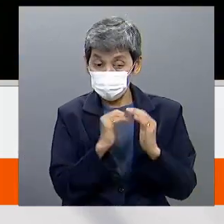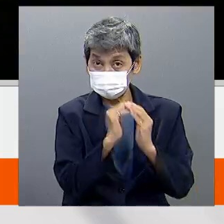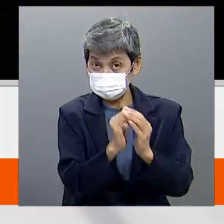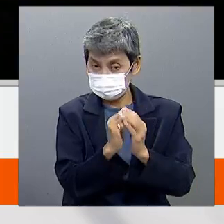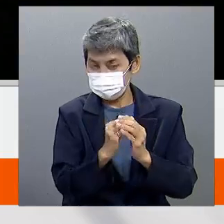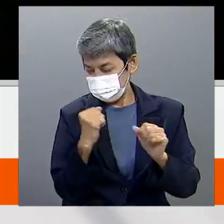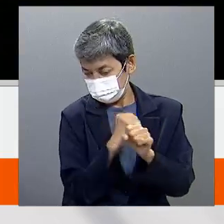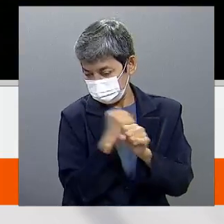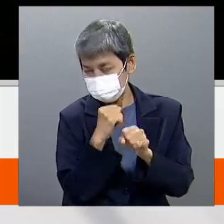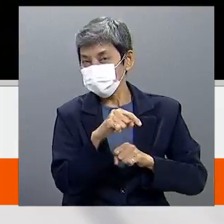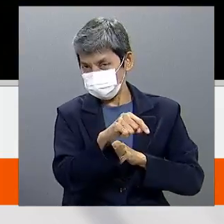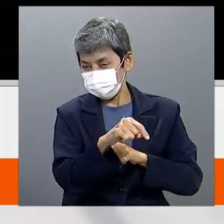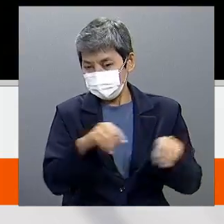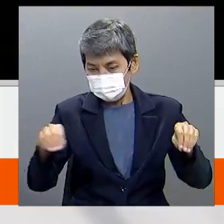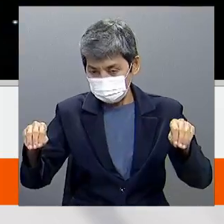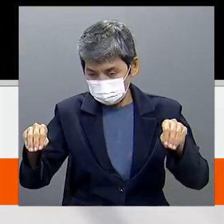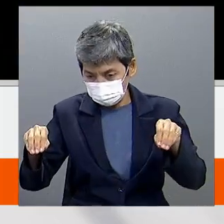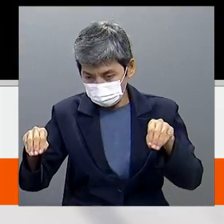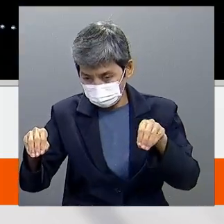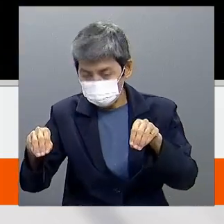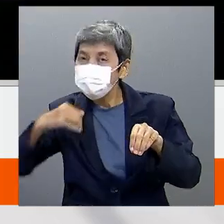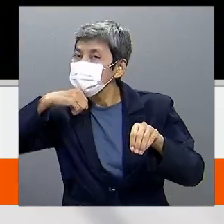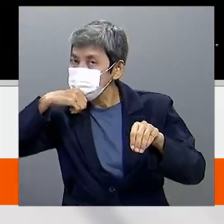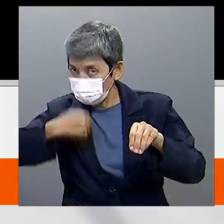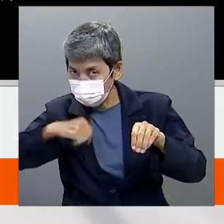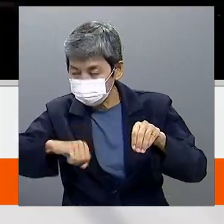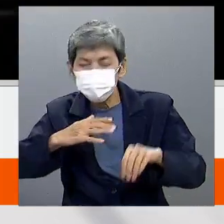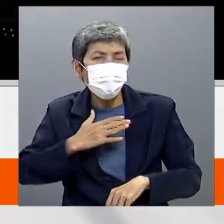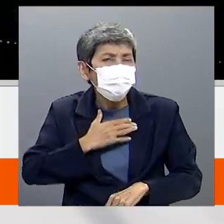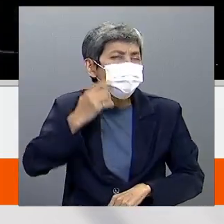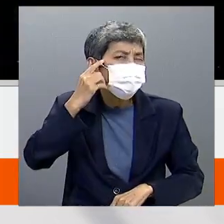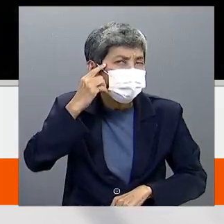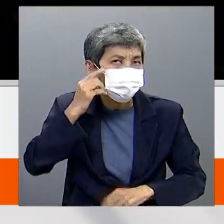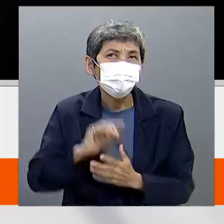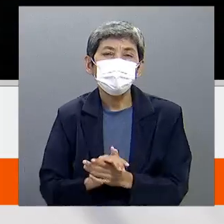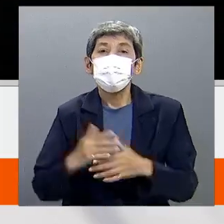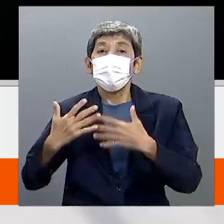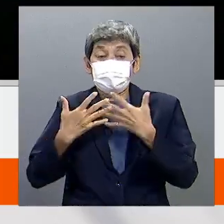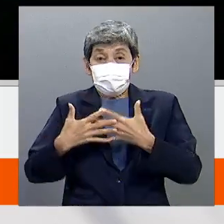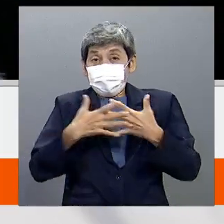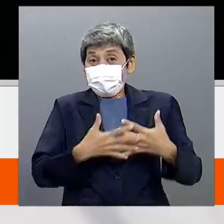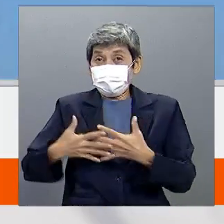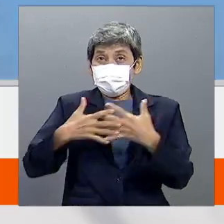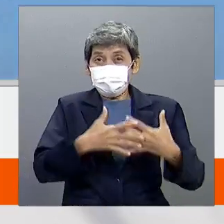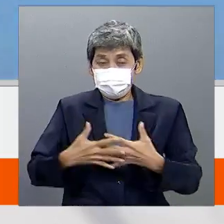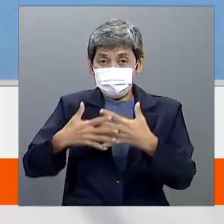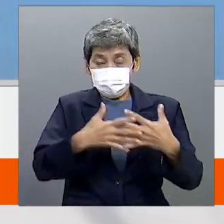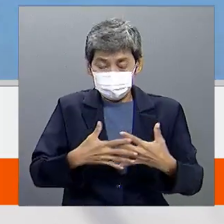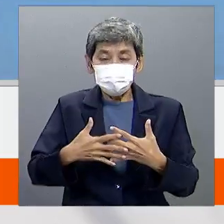คลื่อนเข้ามาในพื้นที่นะครับผมคิดว่าแม้กระทั่งฝั่งสหรัฐเองนะครับก็ยกระดับเรื่องเหล่